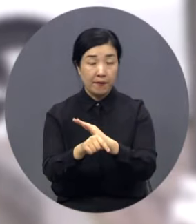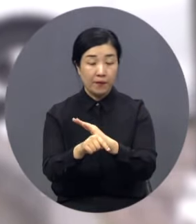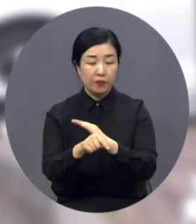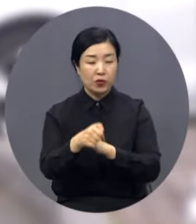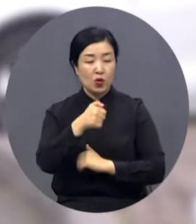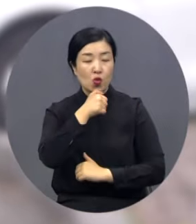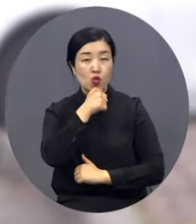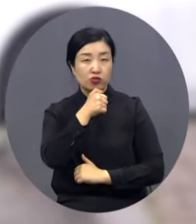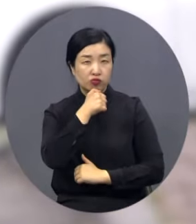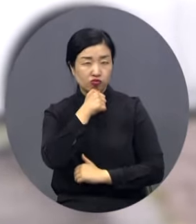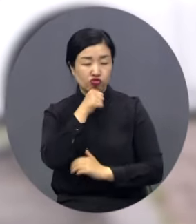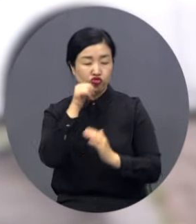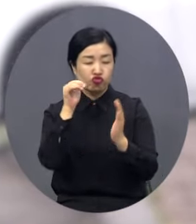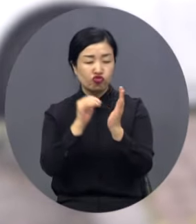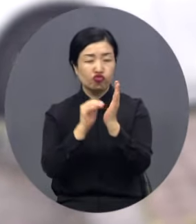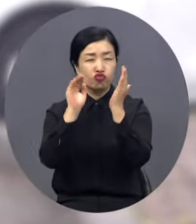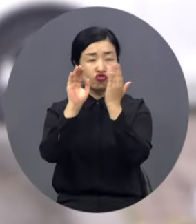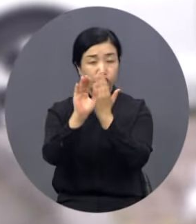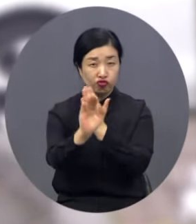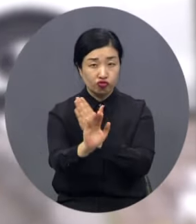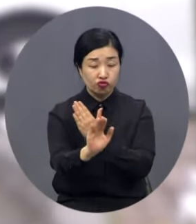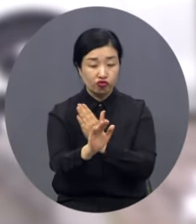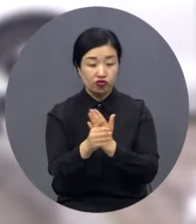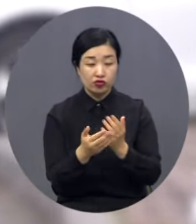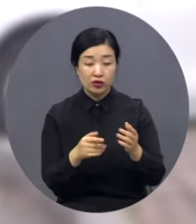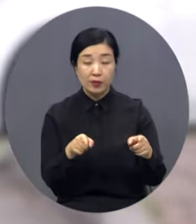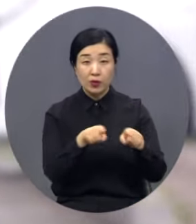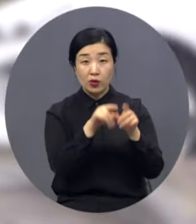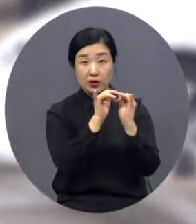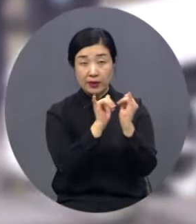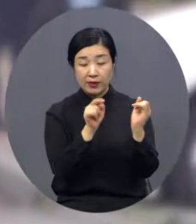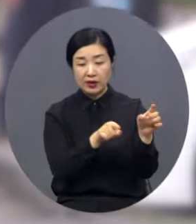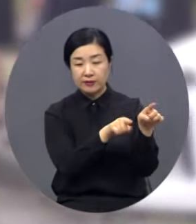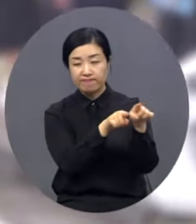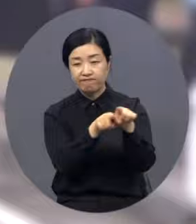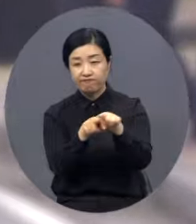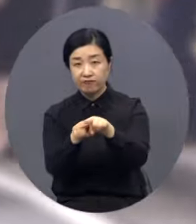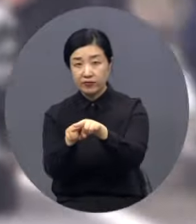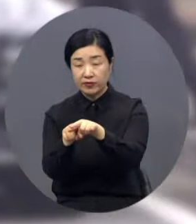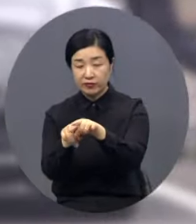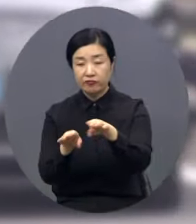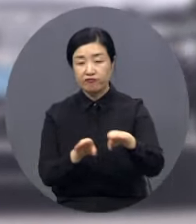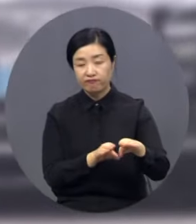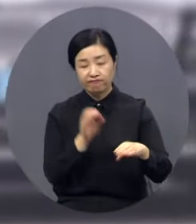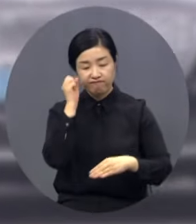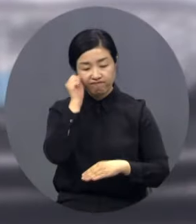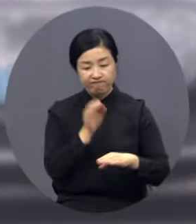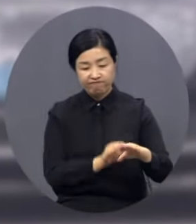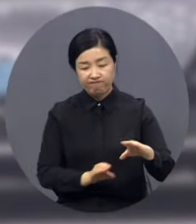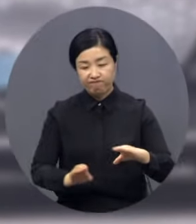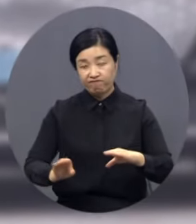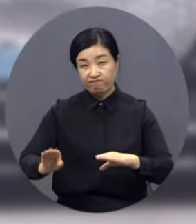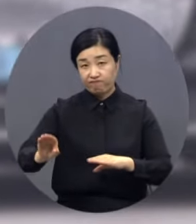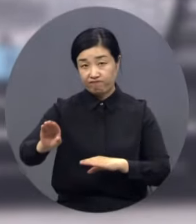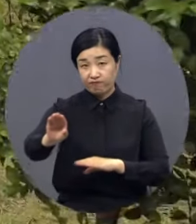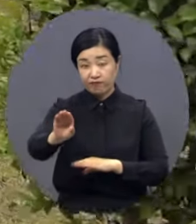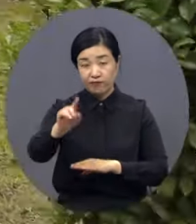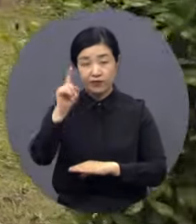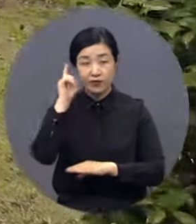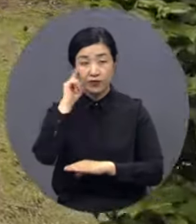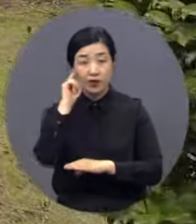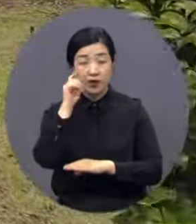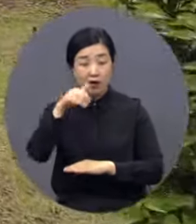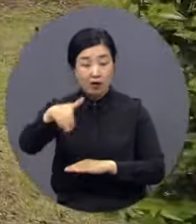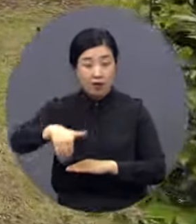50분 후 일행들과 함께 객실에서 나와 배웅을 받고 리조트를 빠져나갑니다 개발 사업체